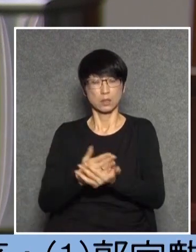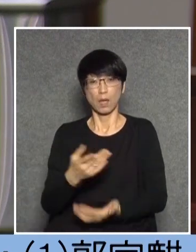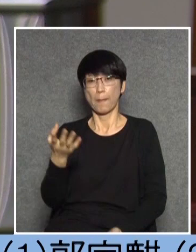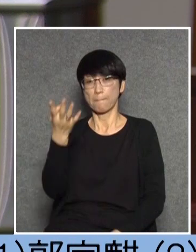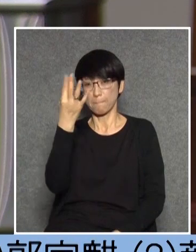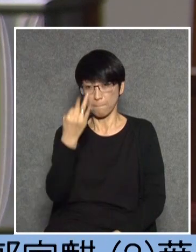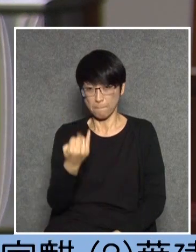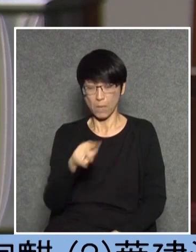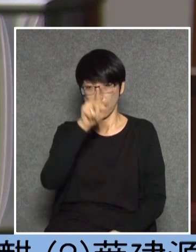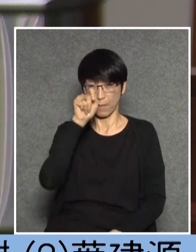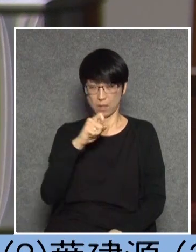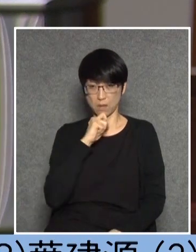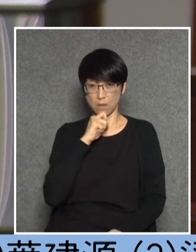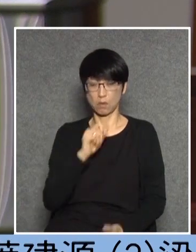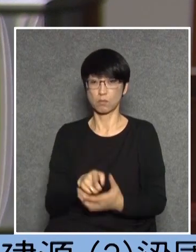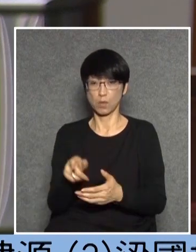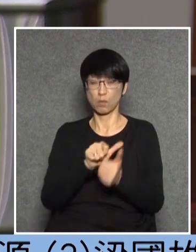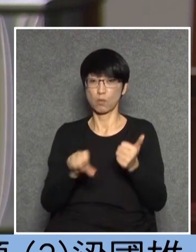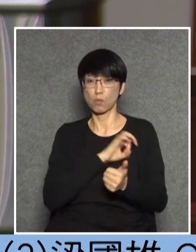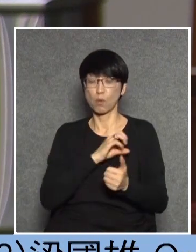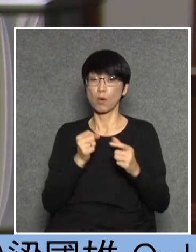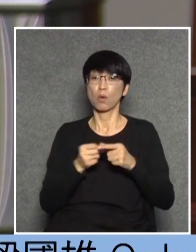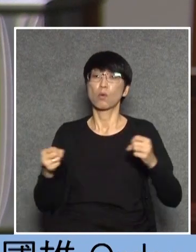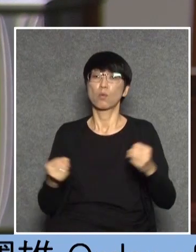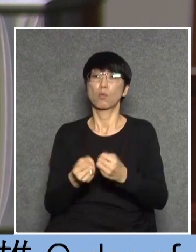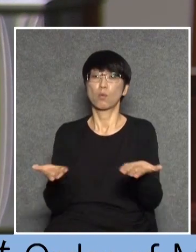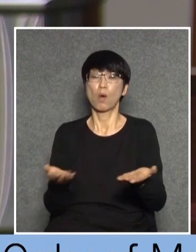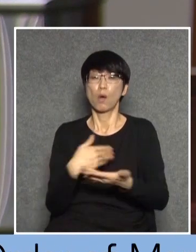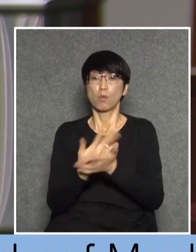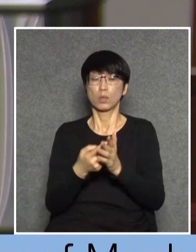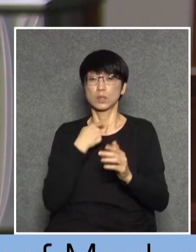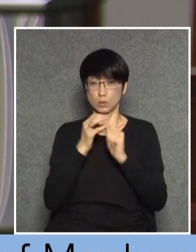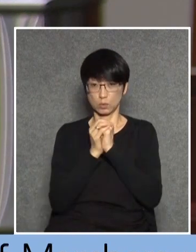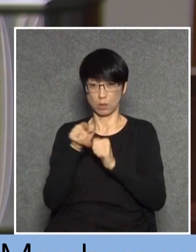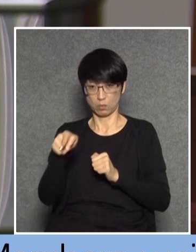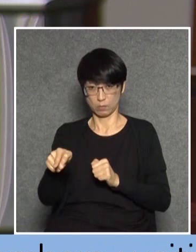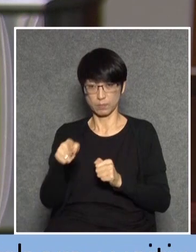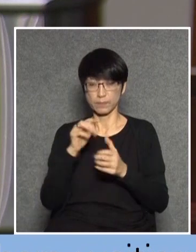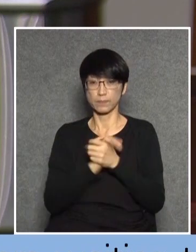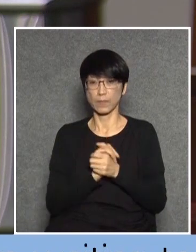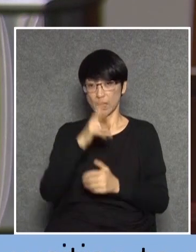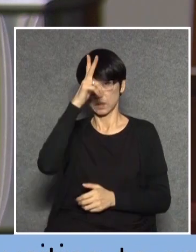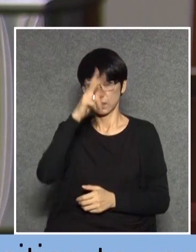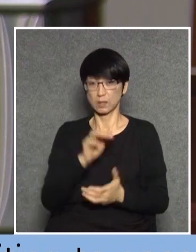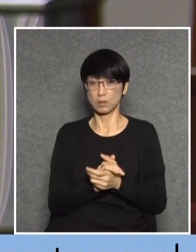係嘛？我喺帳目委員會公開聆訊嘅時候，就要求提出要求，即係政府為